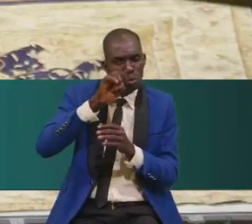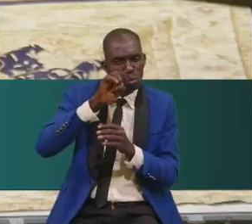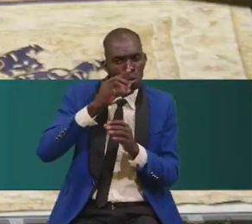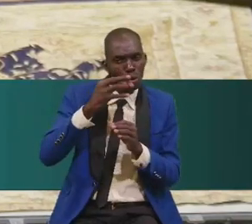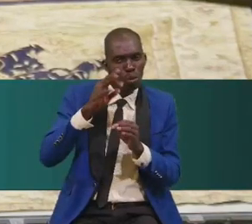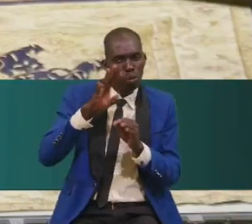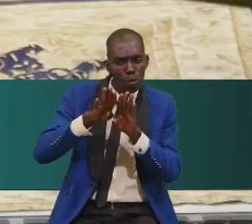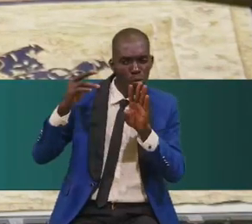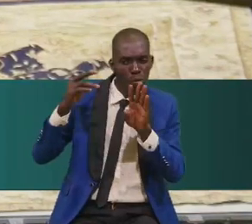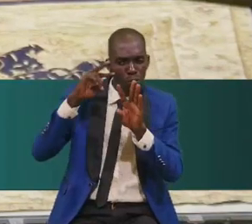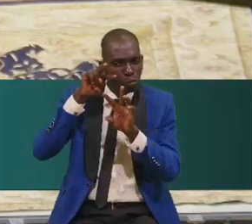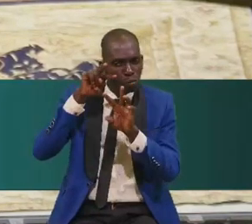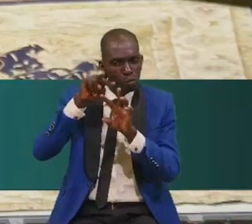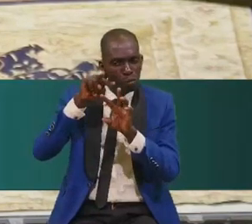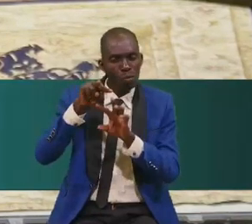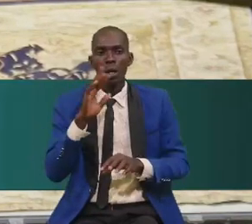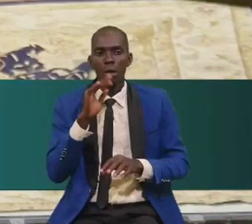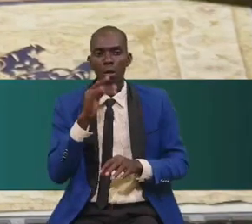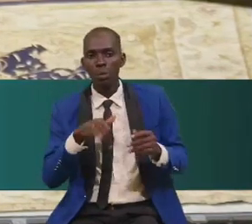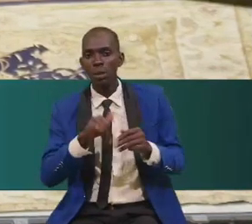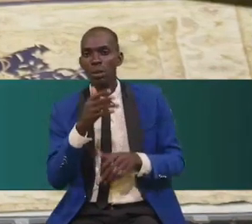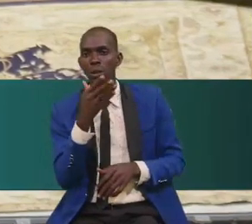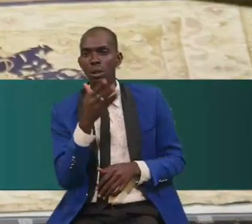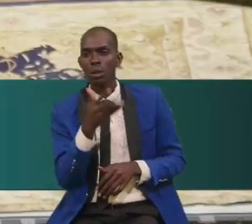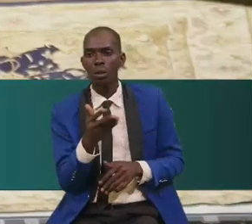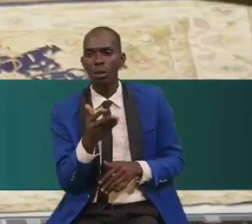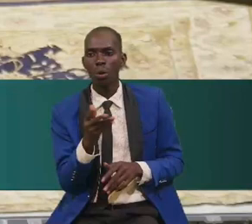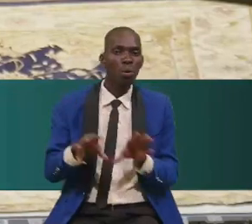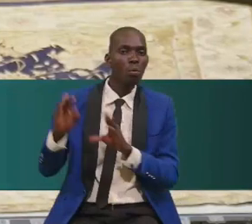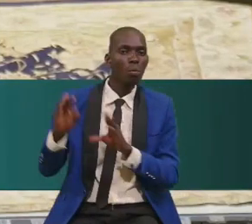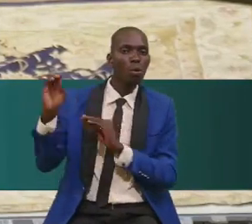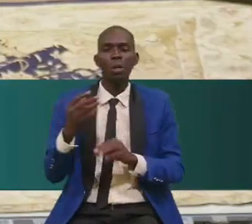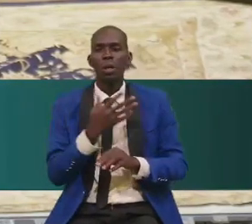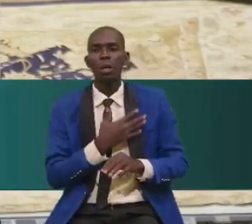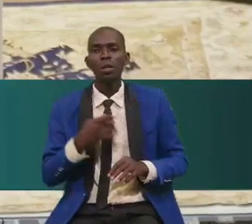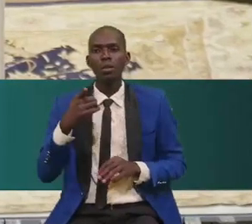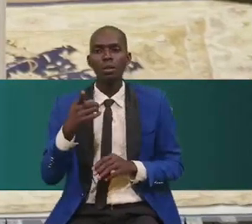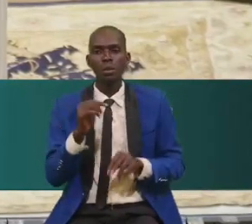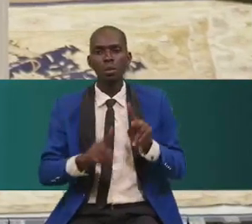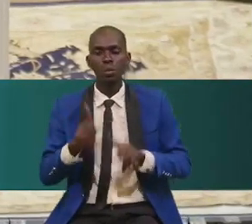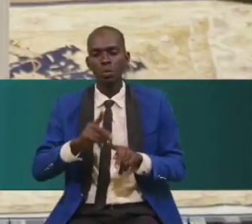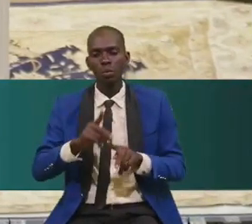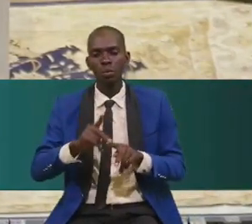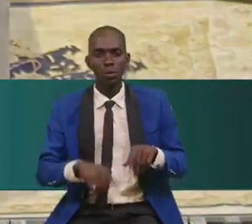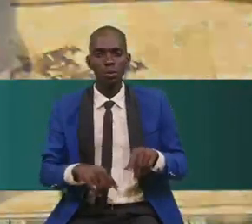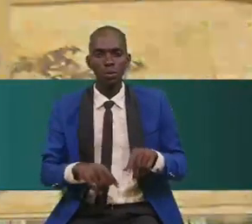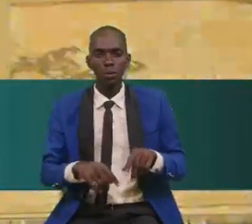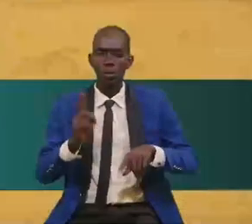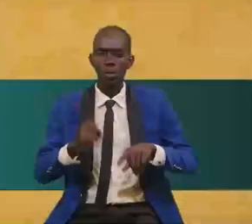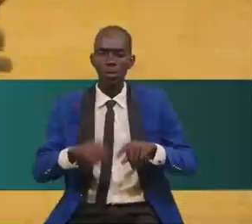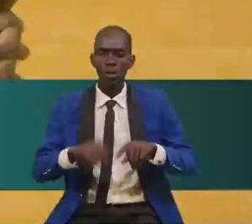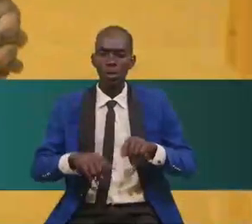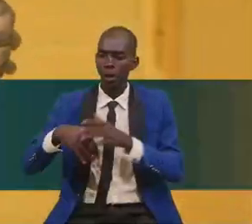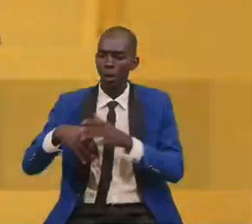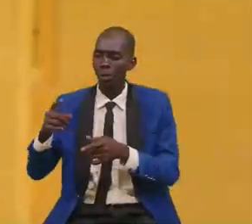la clé de votre porte. Est-ce qu'ils sont là ou bien ils sont partis? Et ils n'arrivaient même pas à sortir pour aller prendre l'eau, puiser,